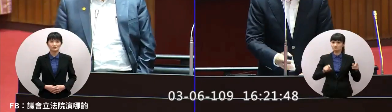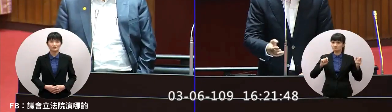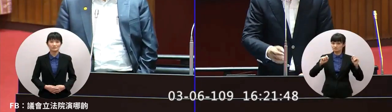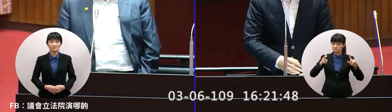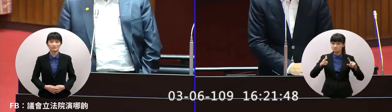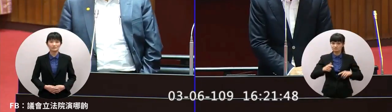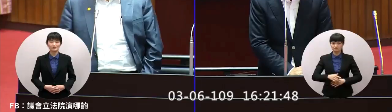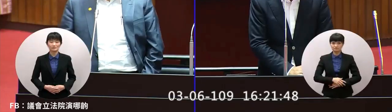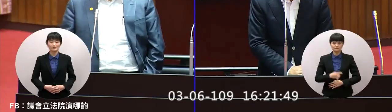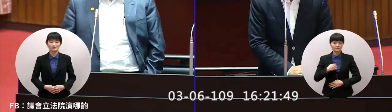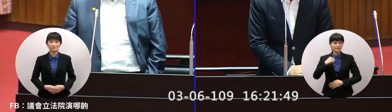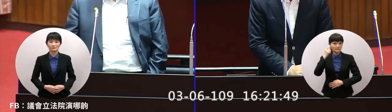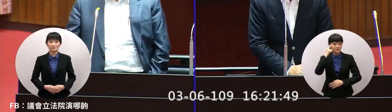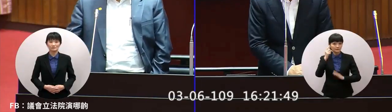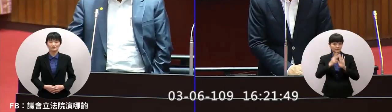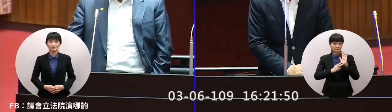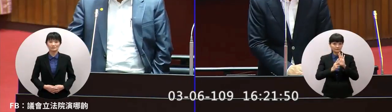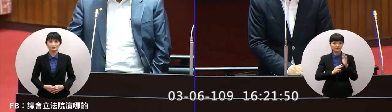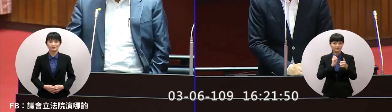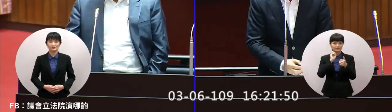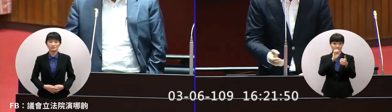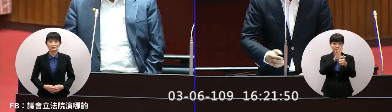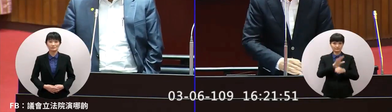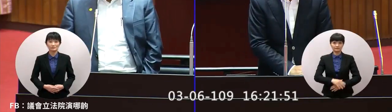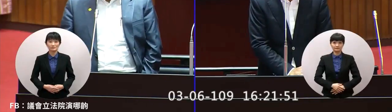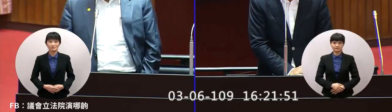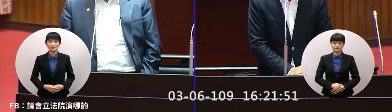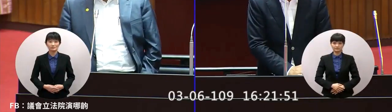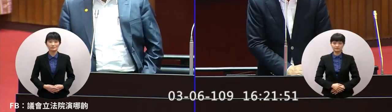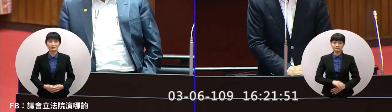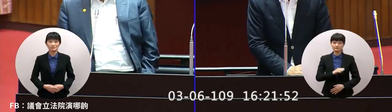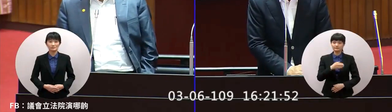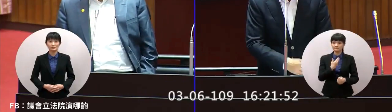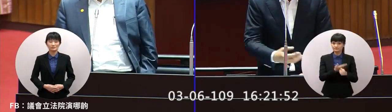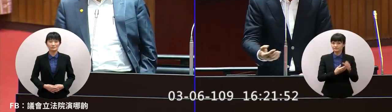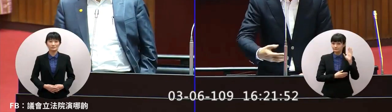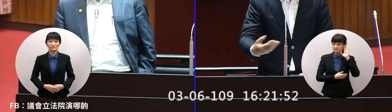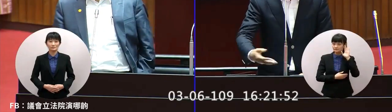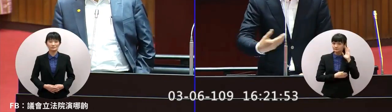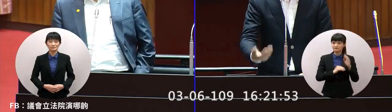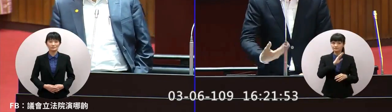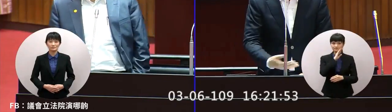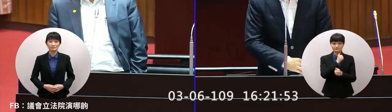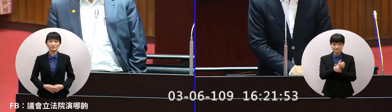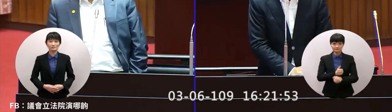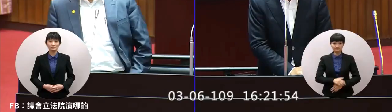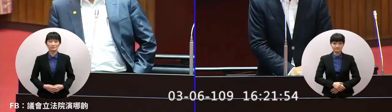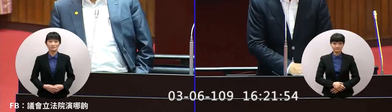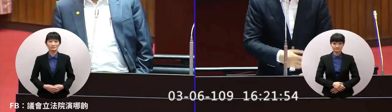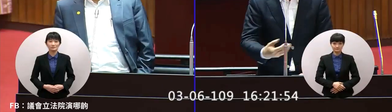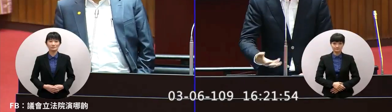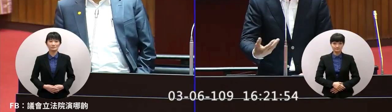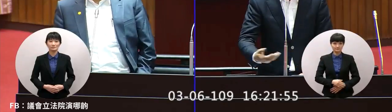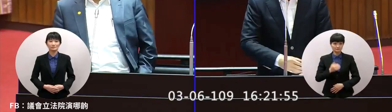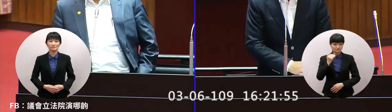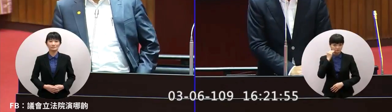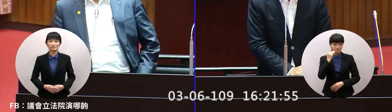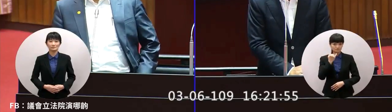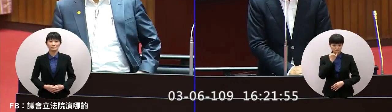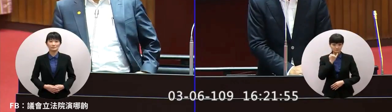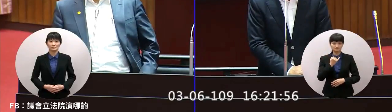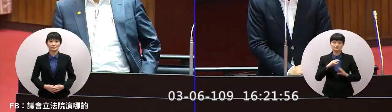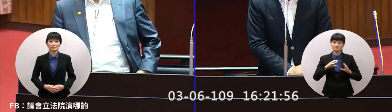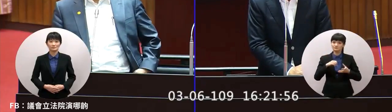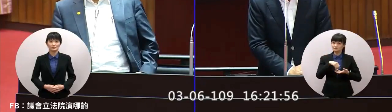咱这个陈指挥官吼，陈部长，也是所以就做参考啦吼。啊，来当适时马上做回应同好。啊，若无法度是早